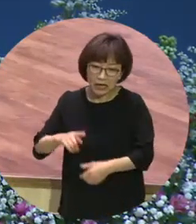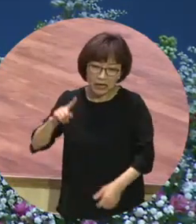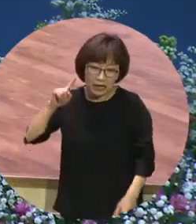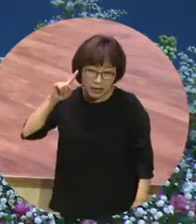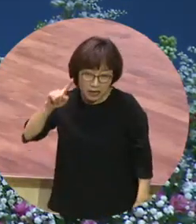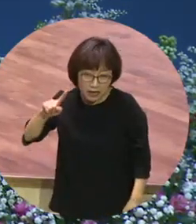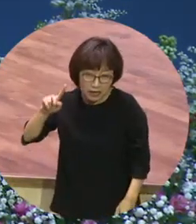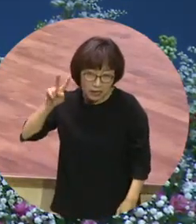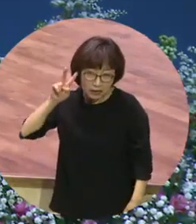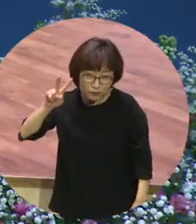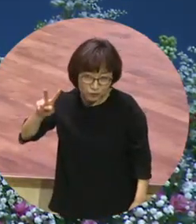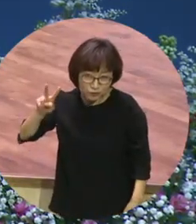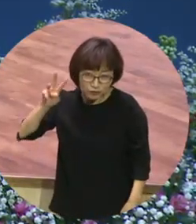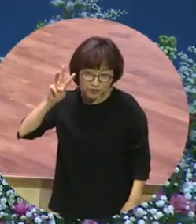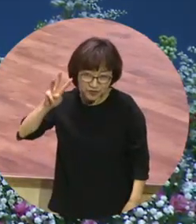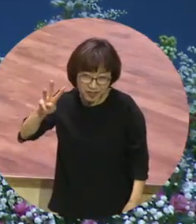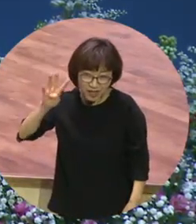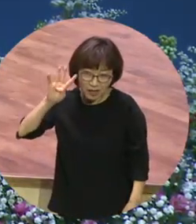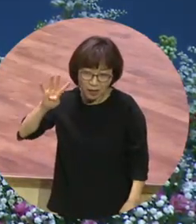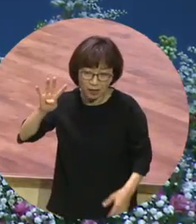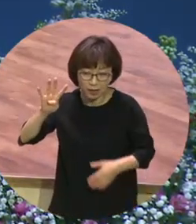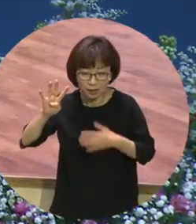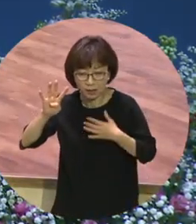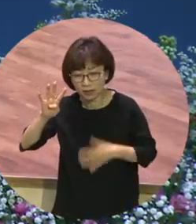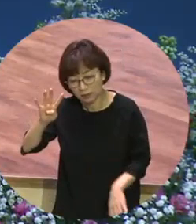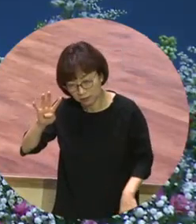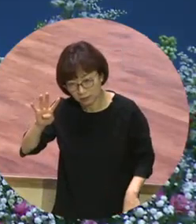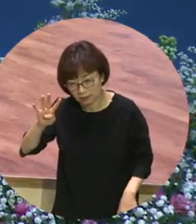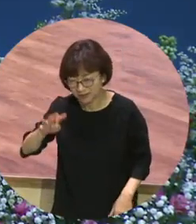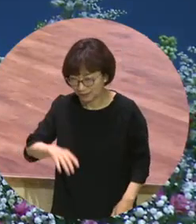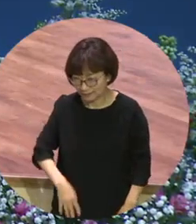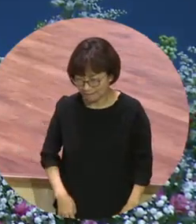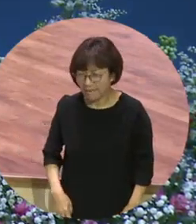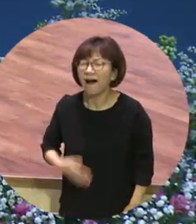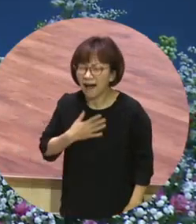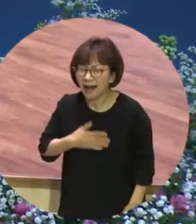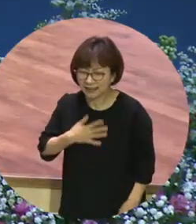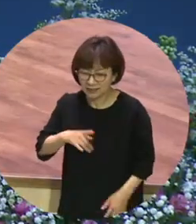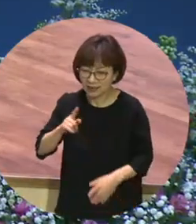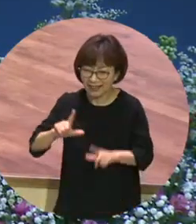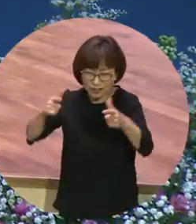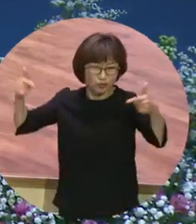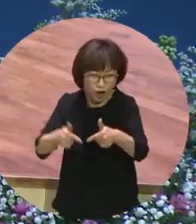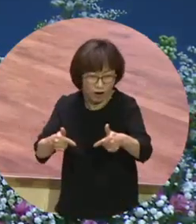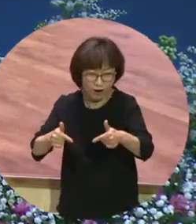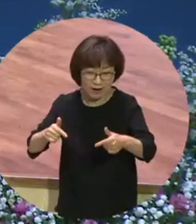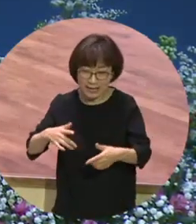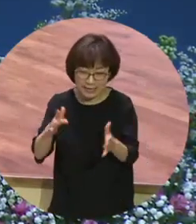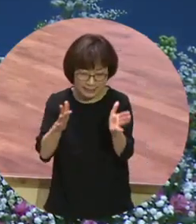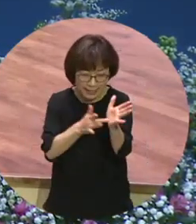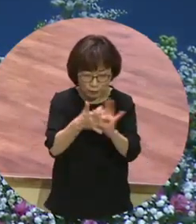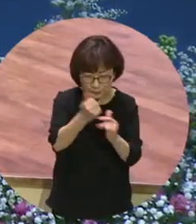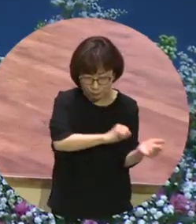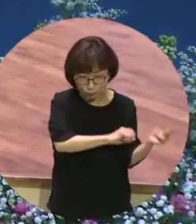3일, 3일을 끝장내자, 그냥. 3일만에 부활하자, 부활해, 그냥.